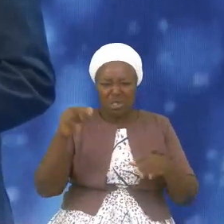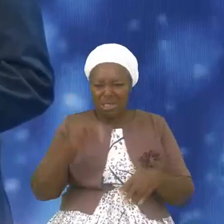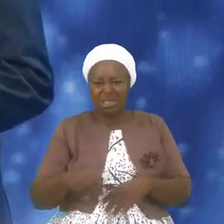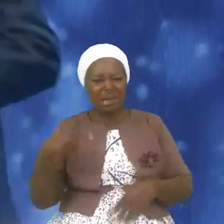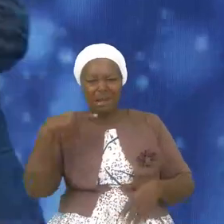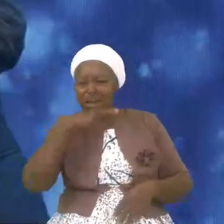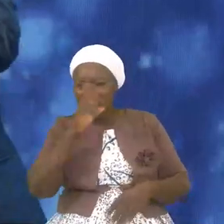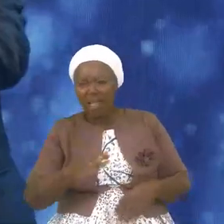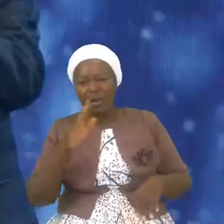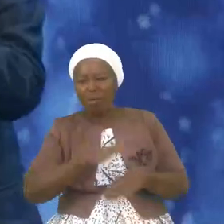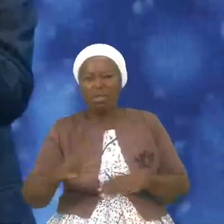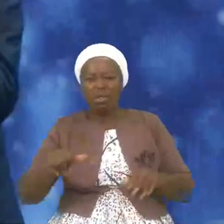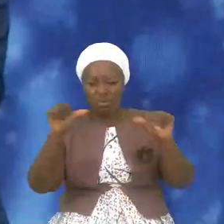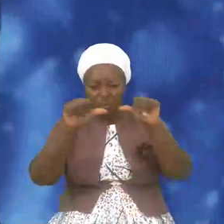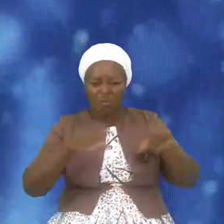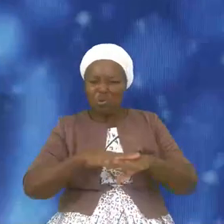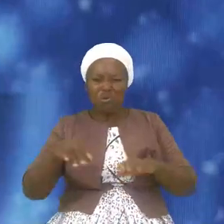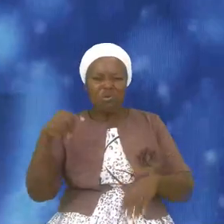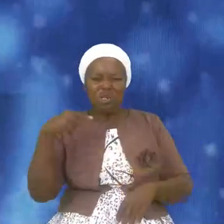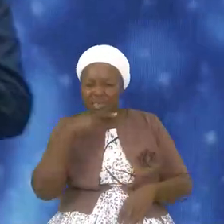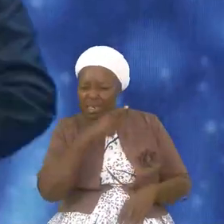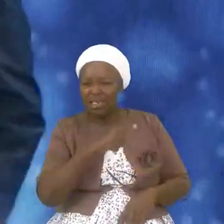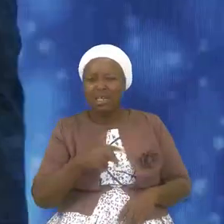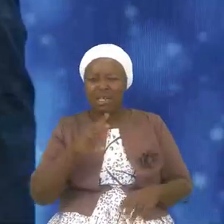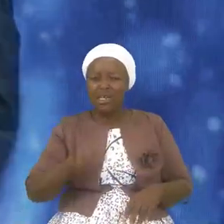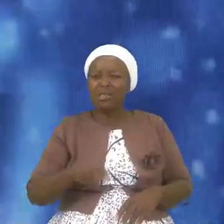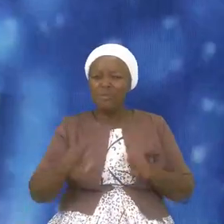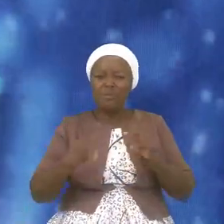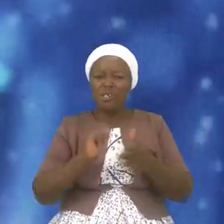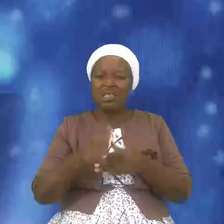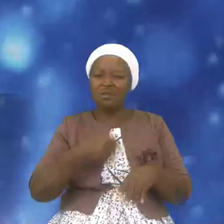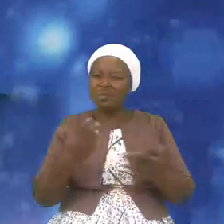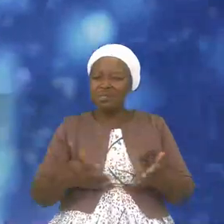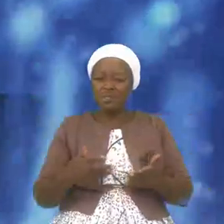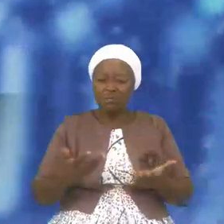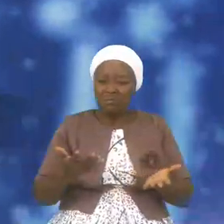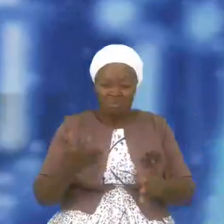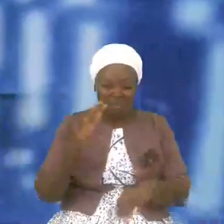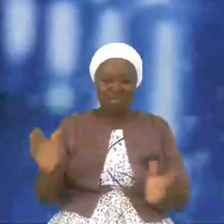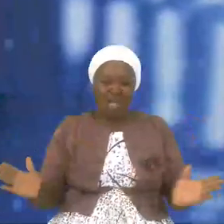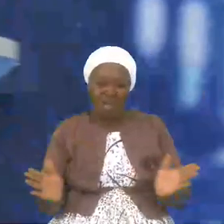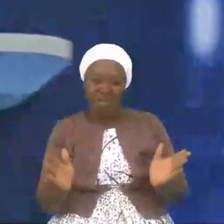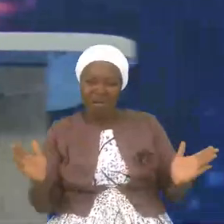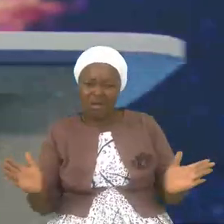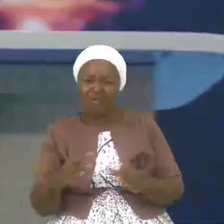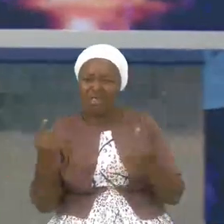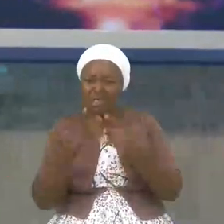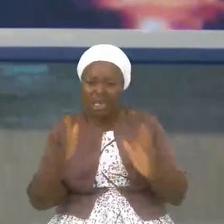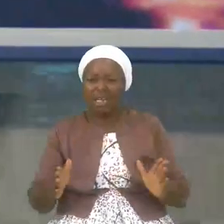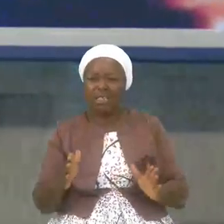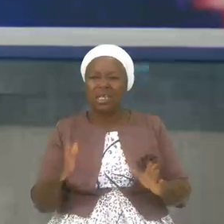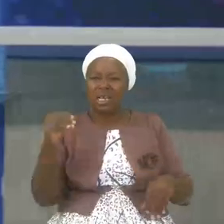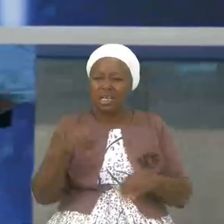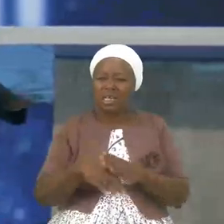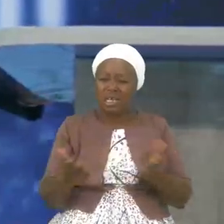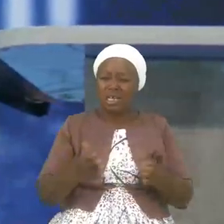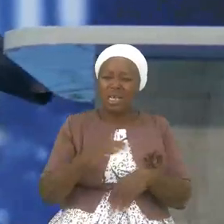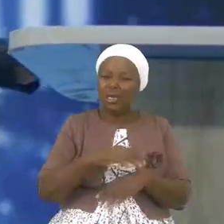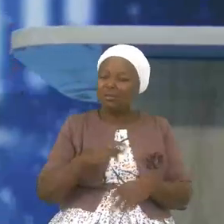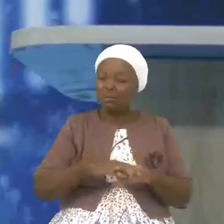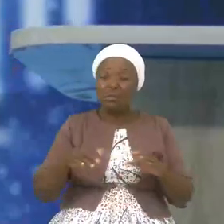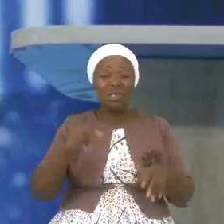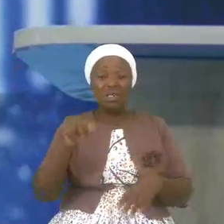nous n'avons pas besoin des gens qui vont venir caresser les pécheurs par le dos sur le pupitre. Nous n'avons pas besoin des divertisseurs au